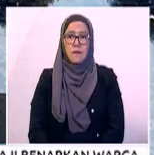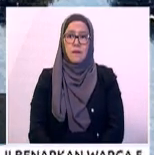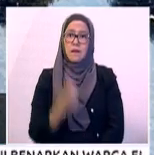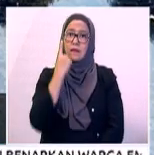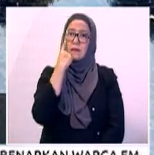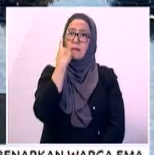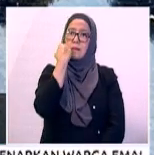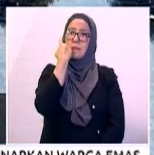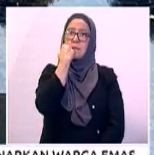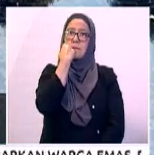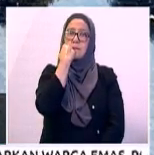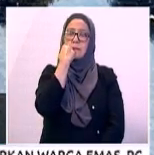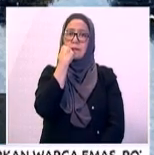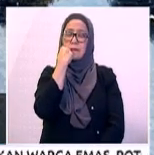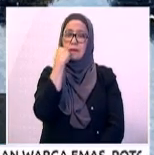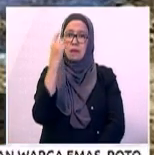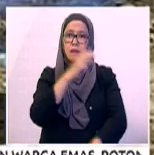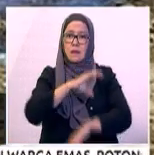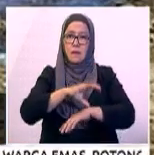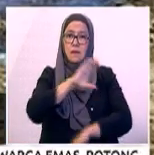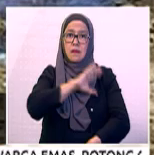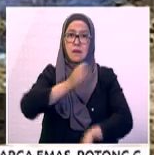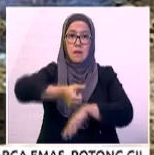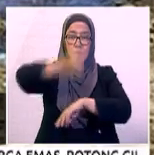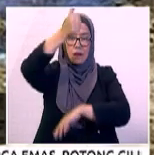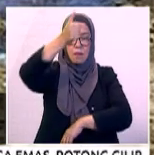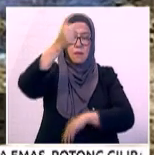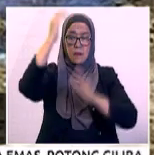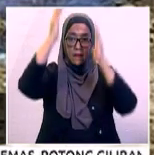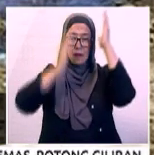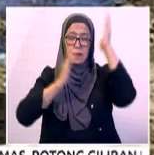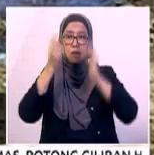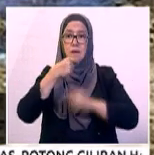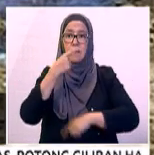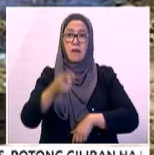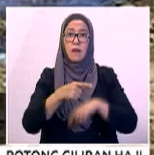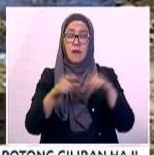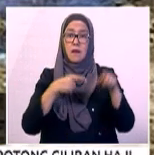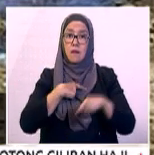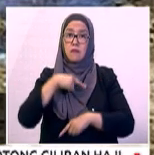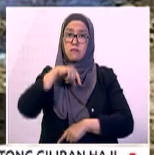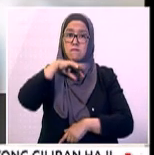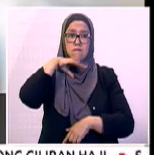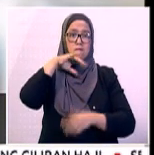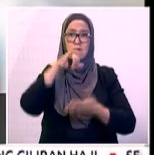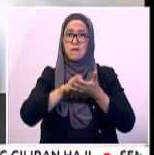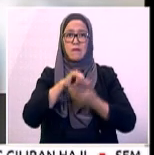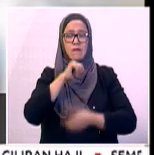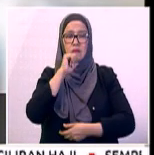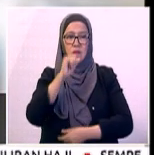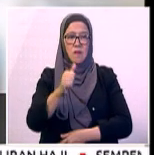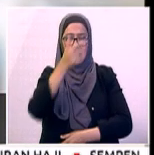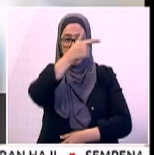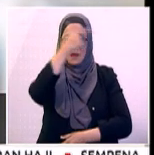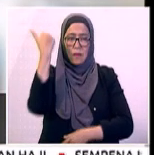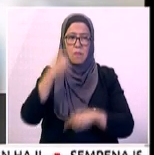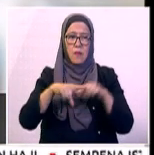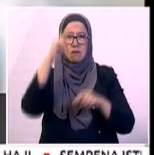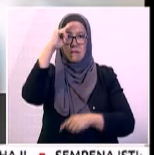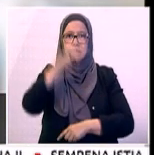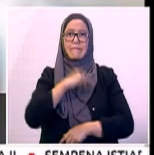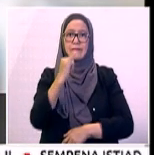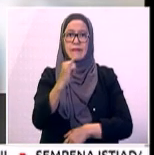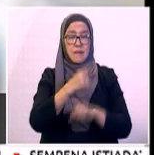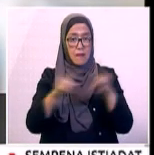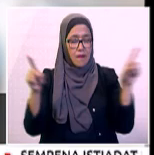Baru-baru ini, Ketua Polis Negara Datuk Seri Abdul Hamid Badur berkata pencemaran tersebut bukan disebabkan unsur sabotaj, sebaliknya